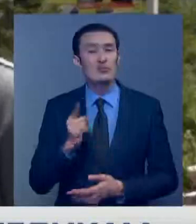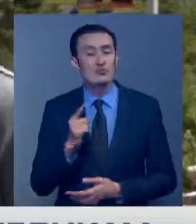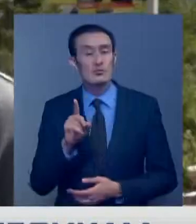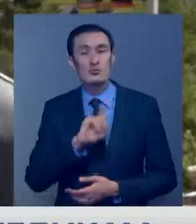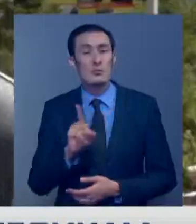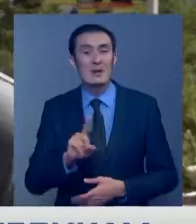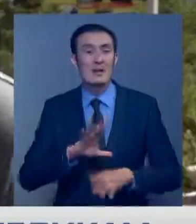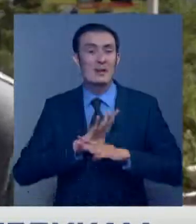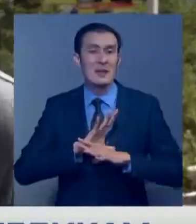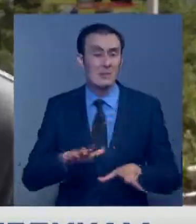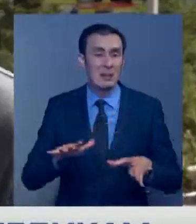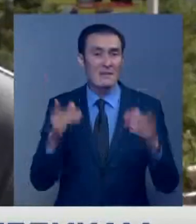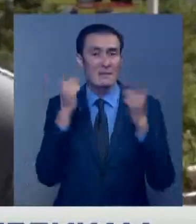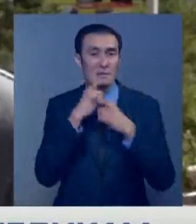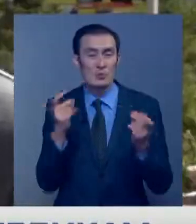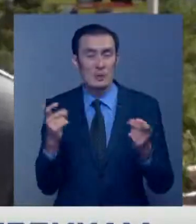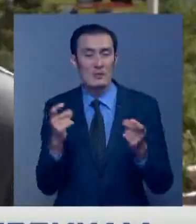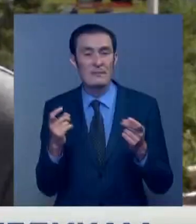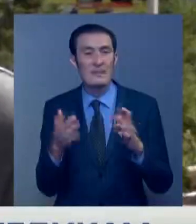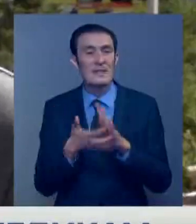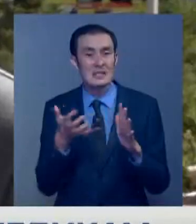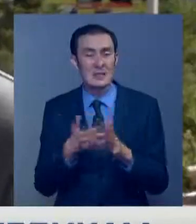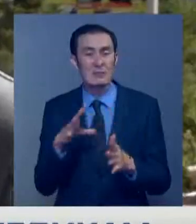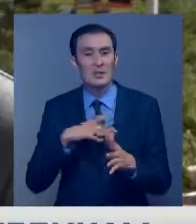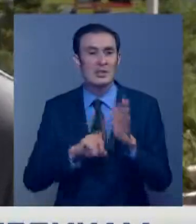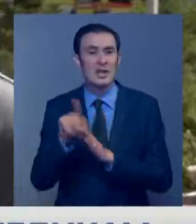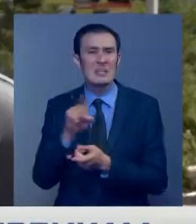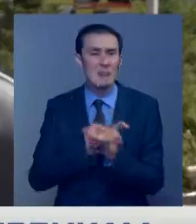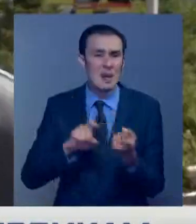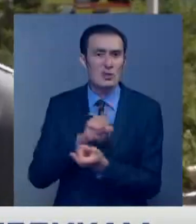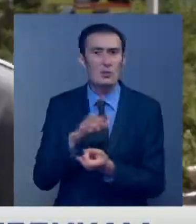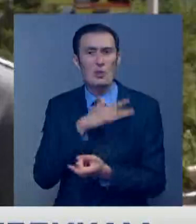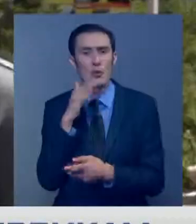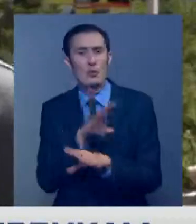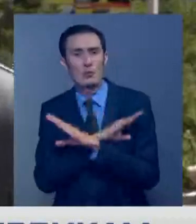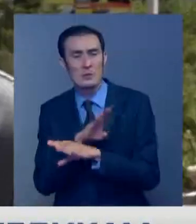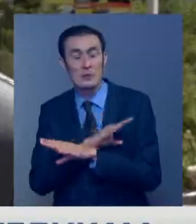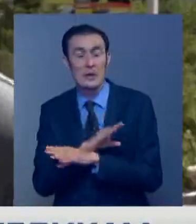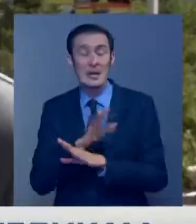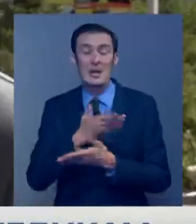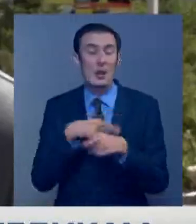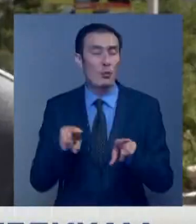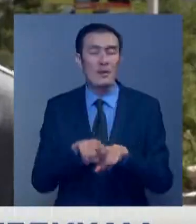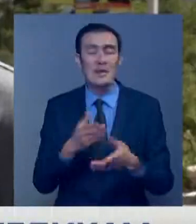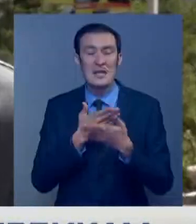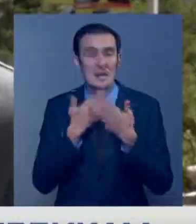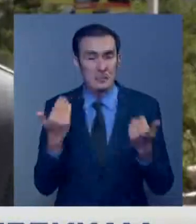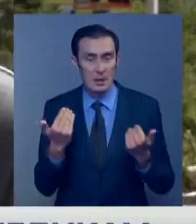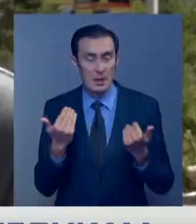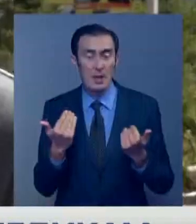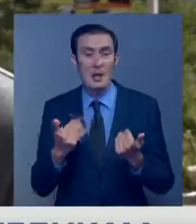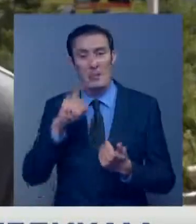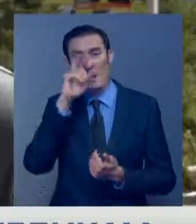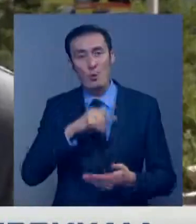чтобы не было информационного голода. Первые были слухи, то, что здесь смертность триаж-центре. Нет, такого и не было.